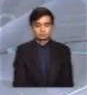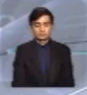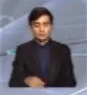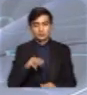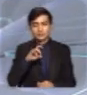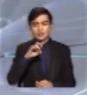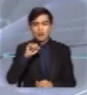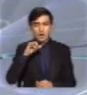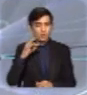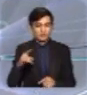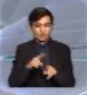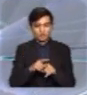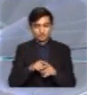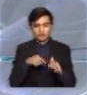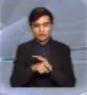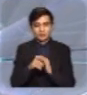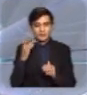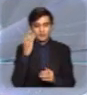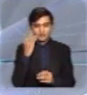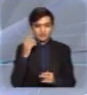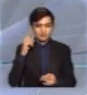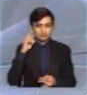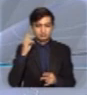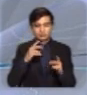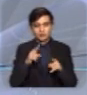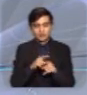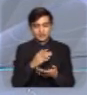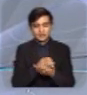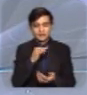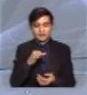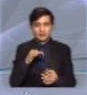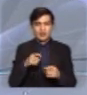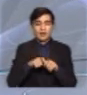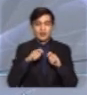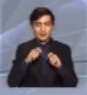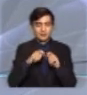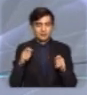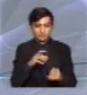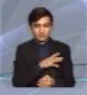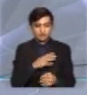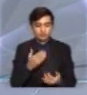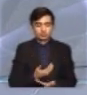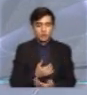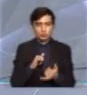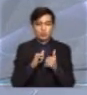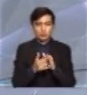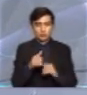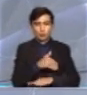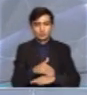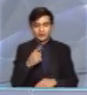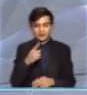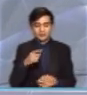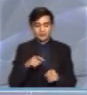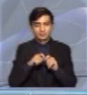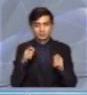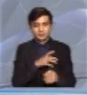Траурные процессии, венки, постоянная скорбь. Такая перспектива открывается перед жителями одной из улиц Усть-Каменогорска. Они узнали,